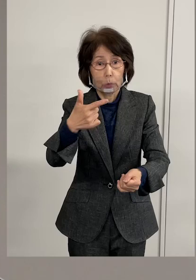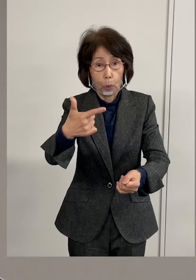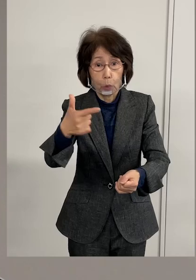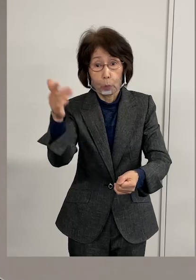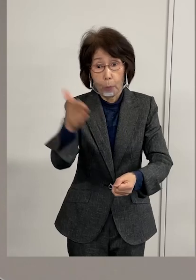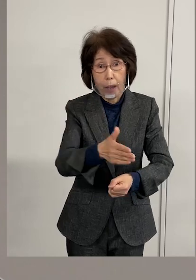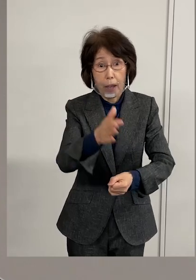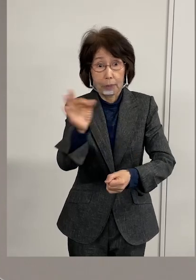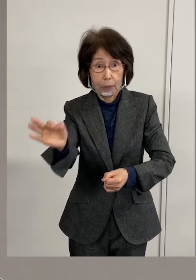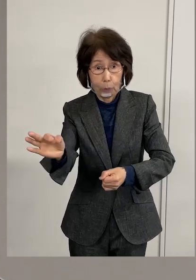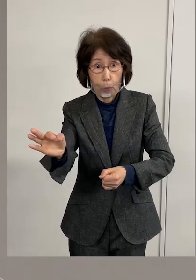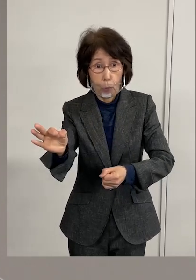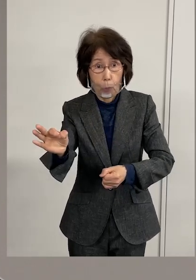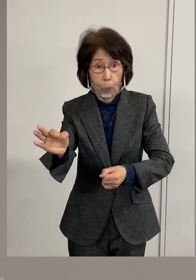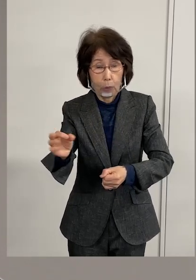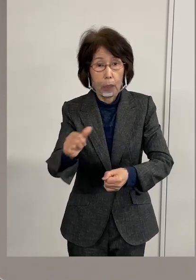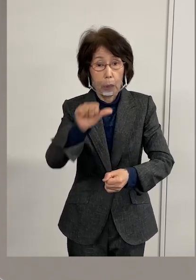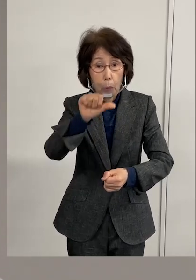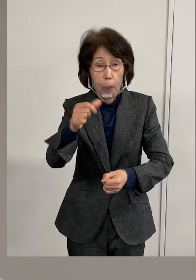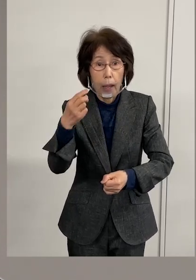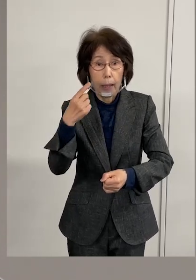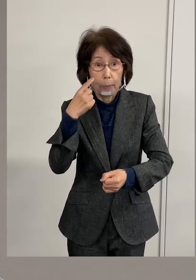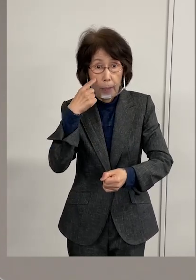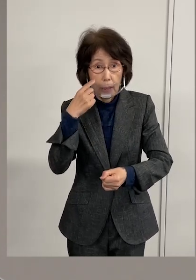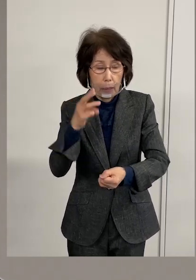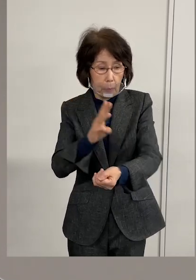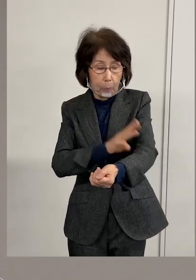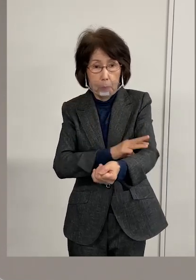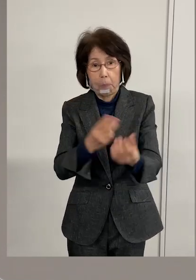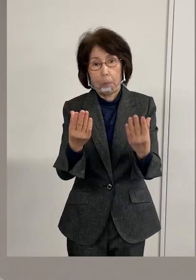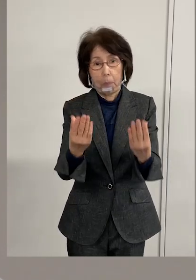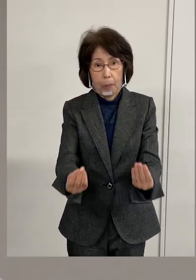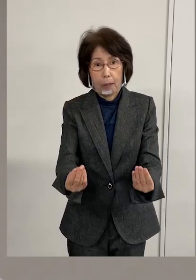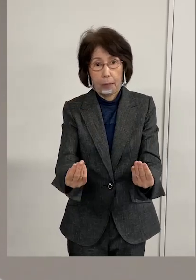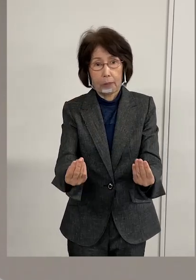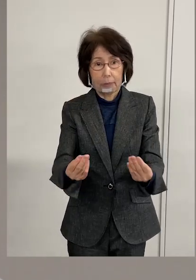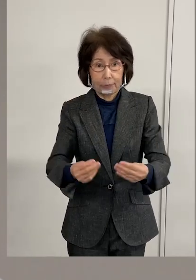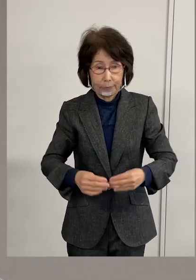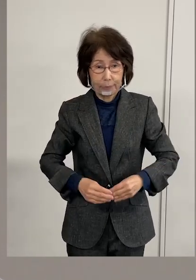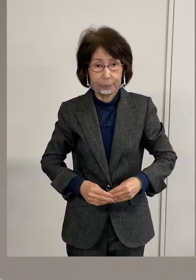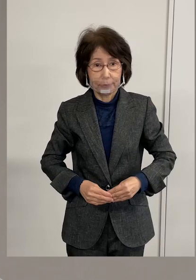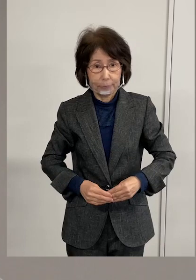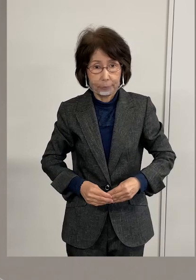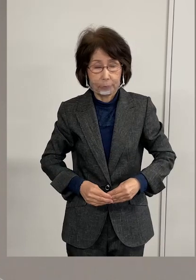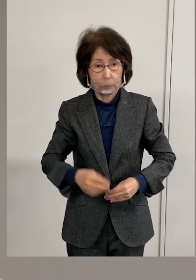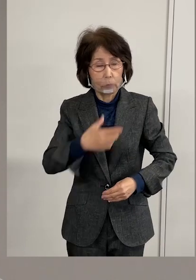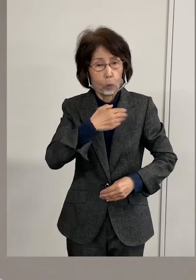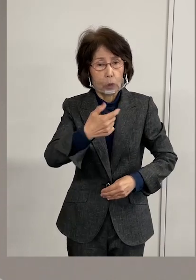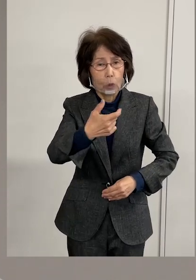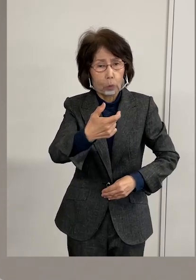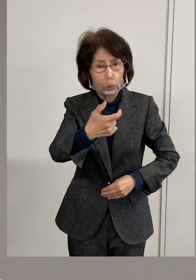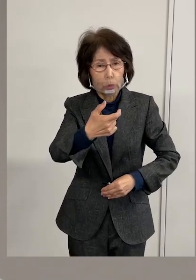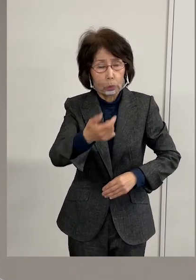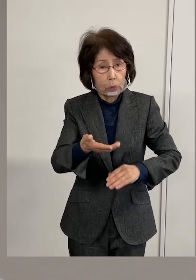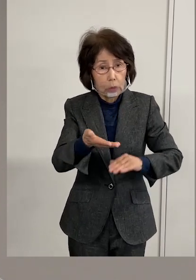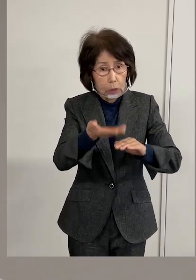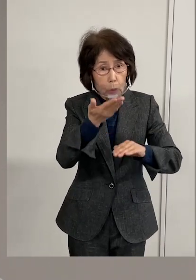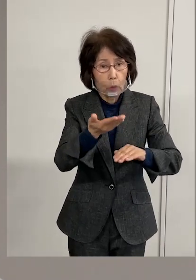86% の5回目の接種が、完了しておりますので、また60歳以上で見まし